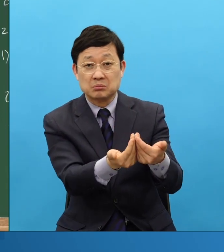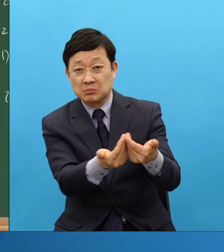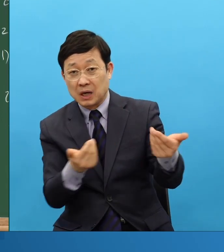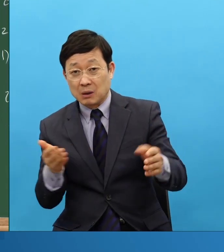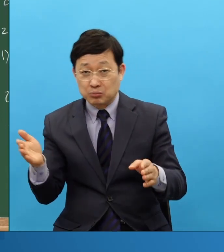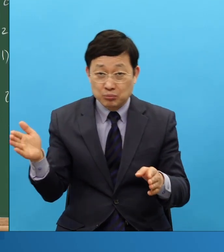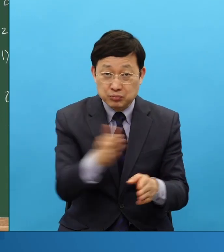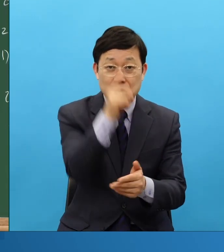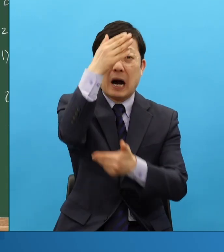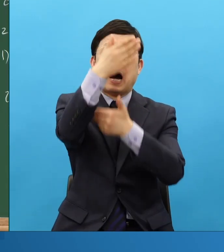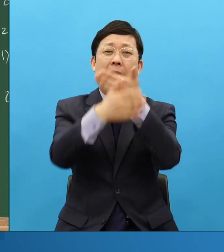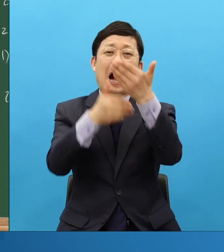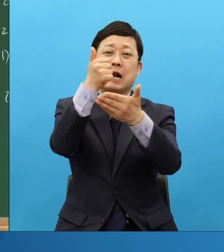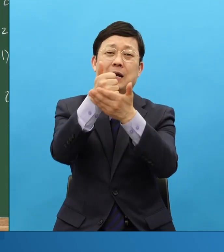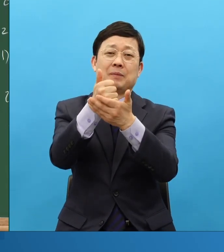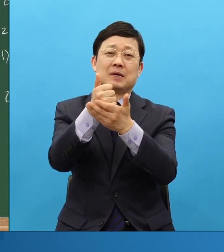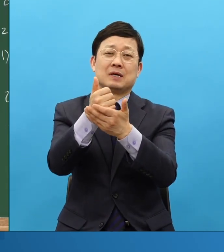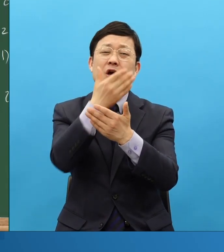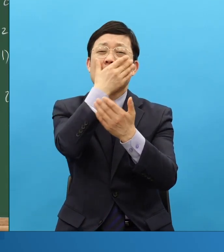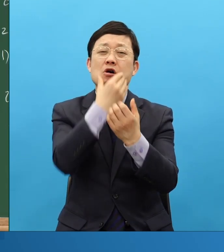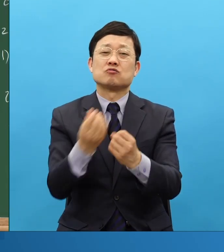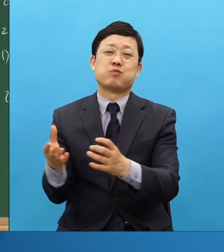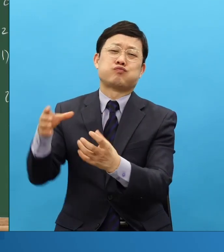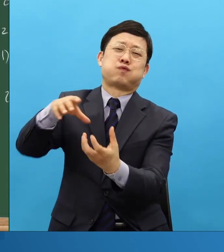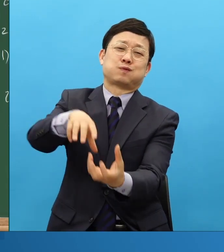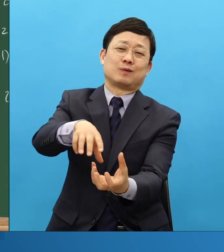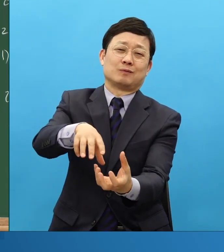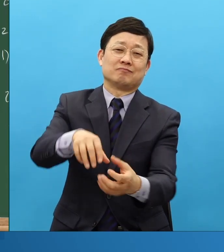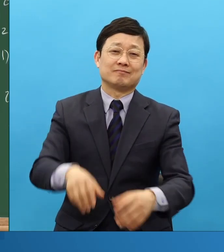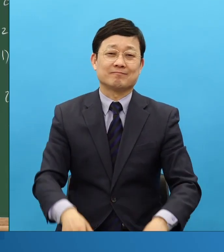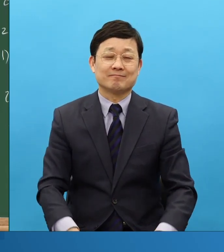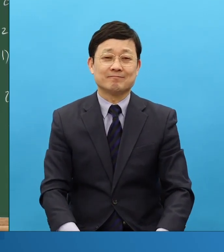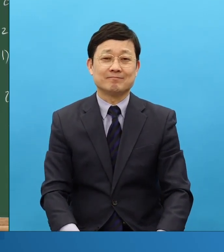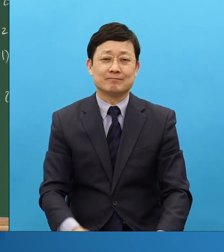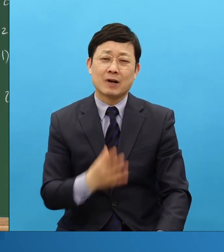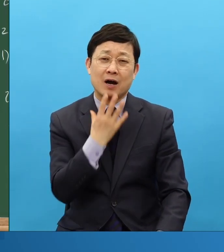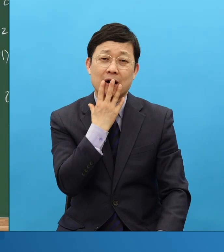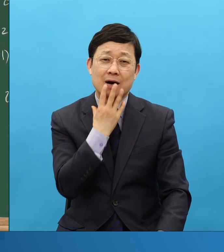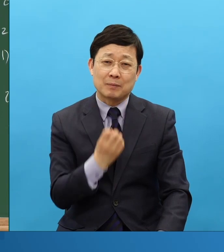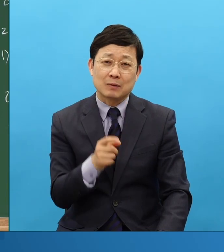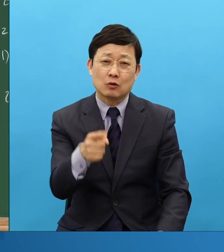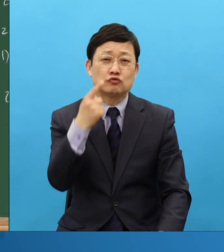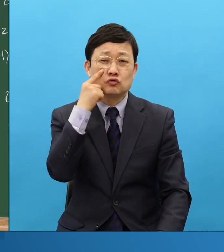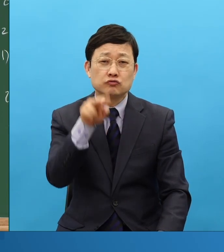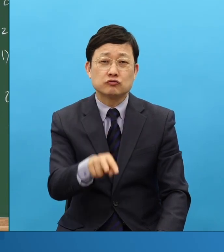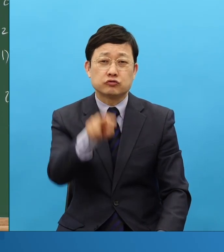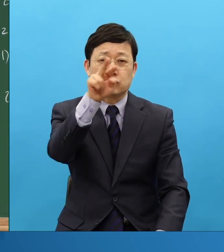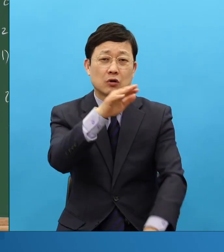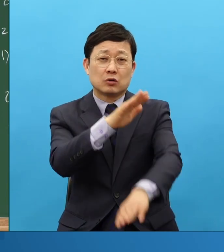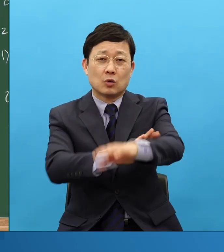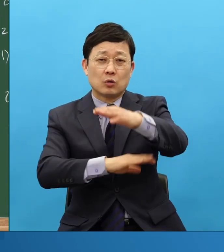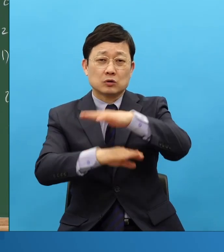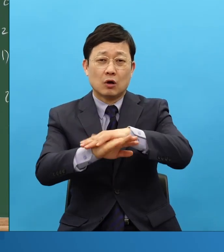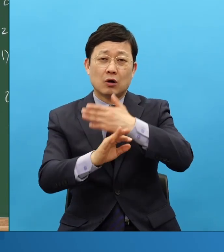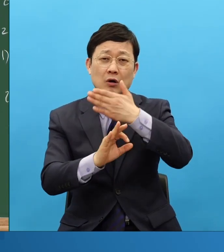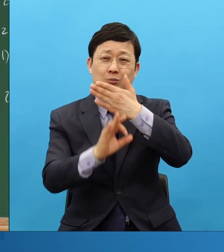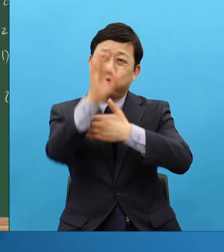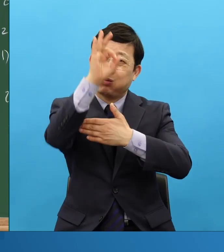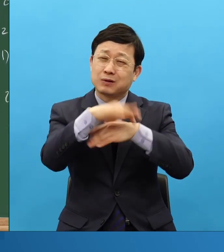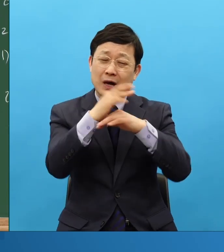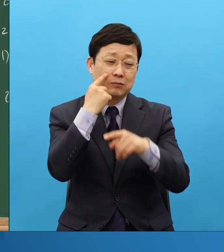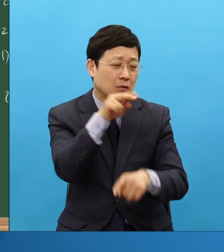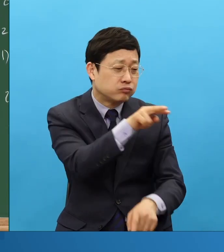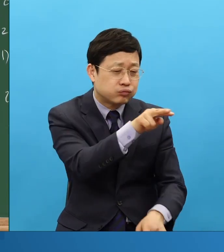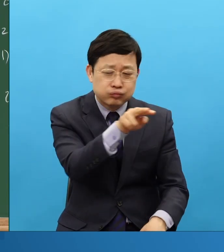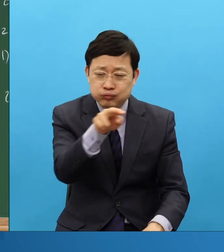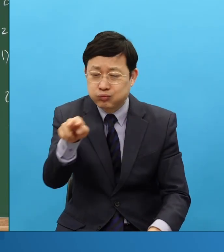God worked upon him. 그때 하나님 하신 말씀 아닙니까? And so this is the word. 네가 눈을 들어 동서남북을 바라봐라. He said, open